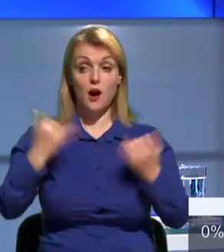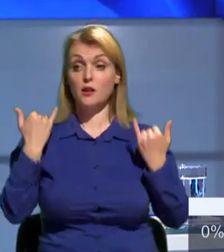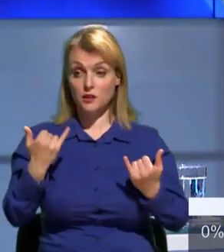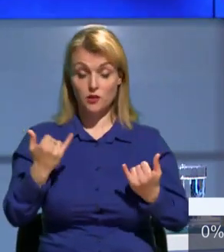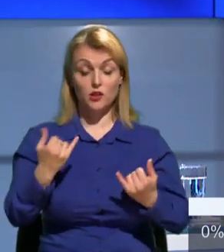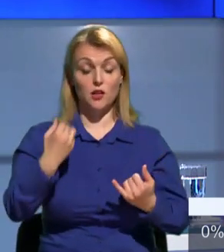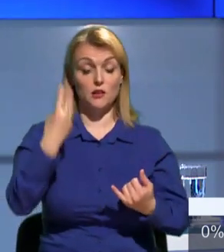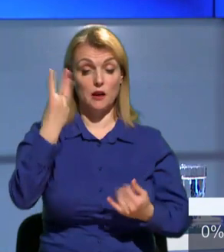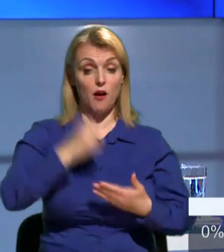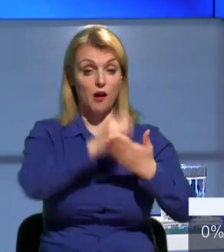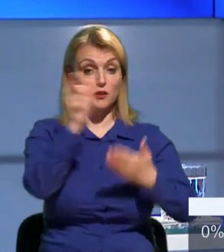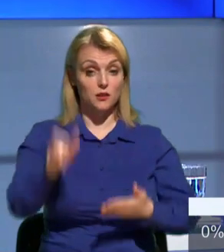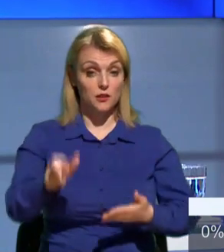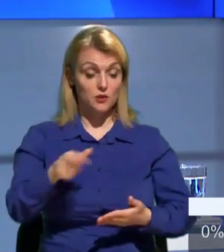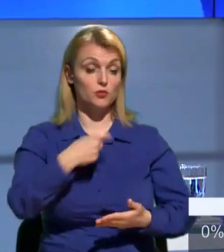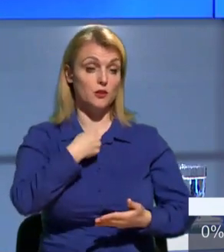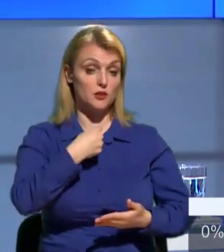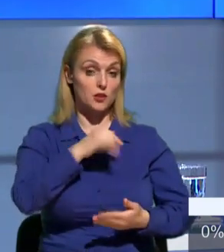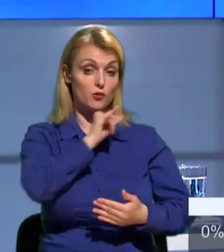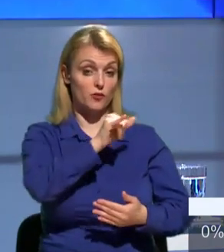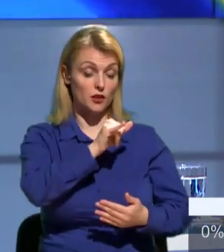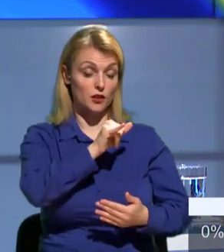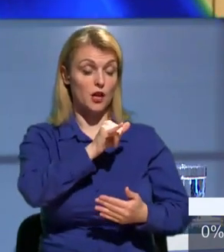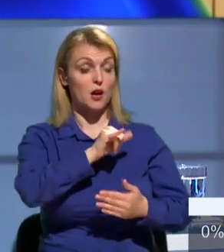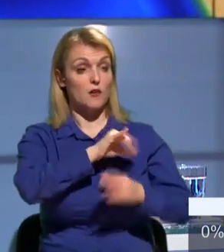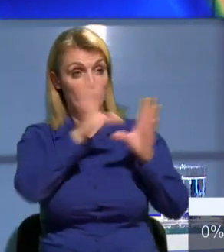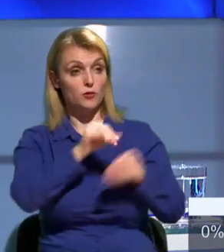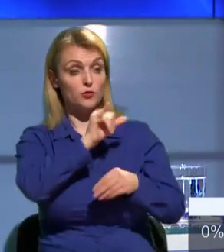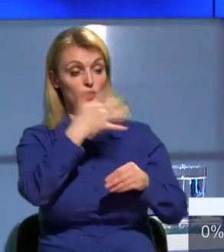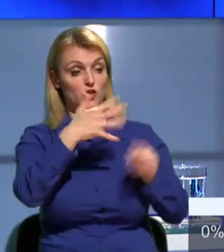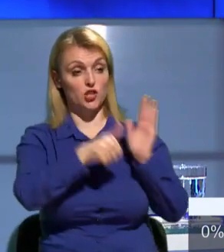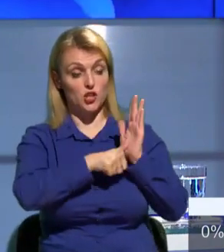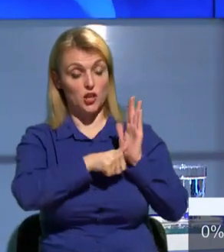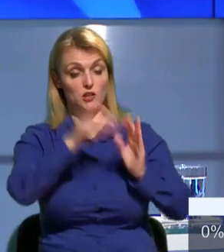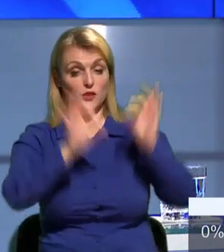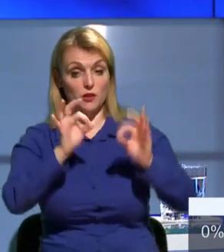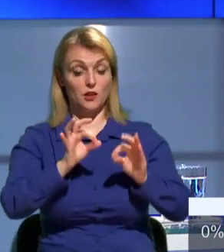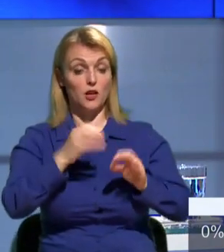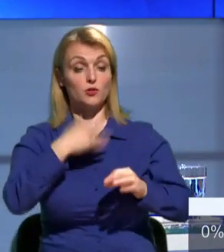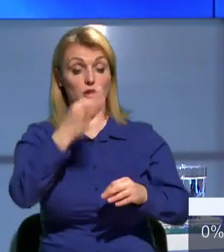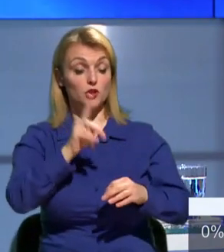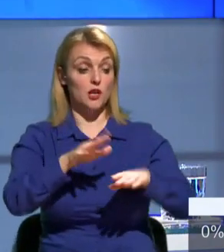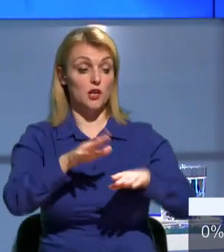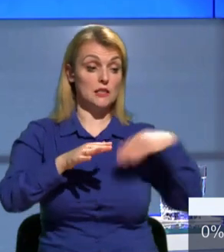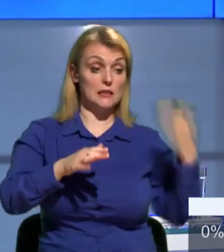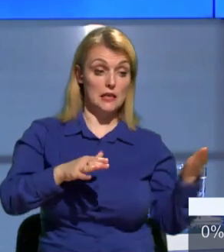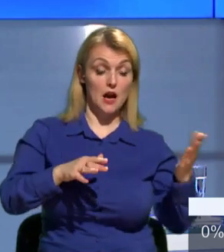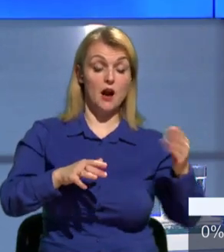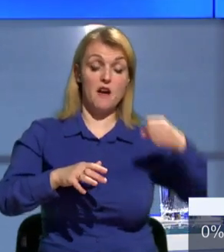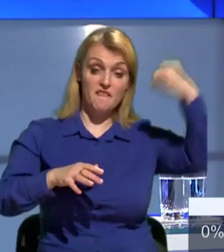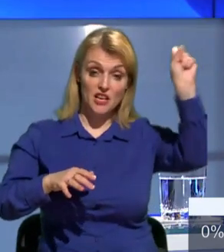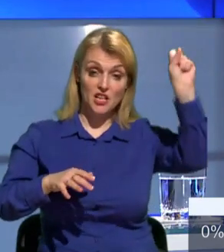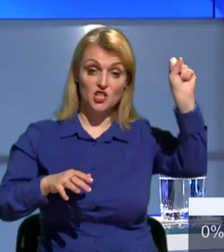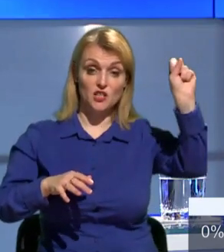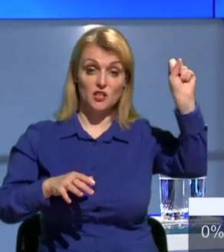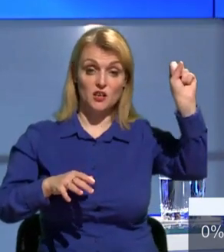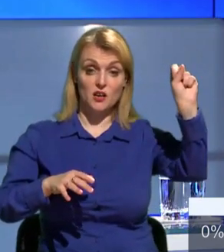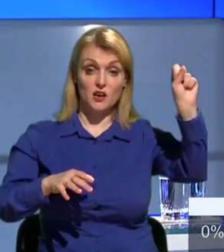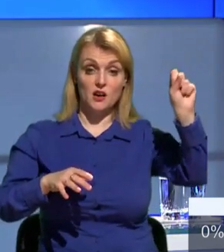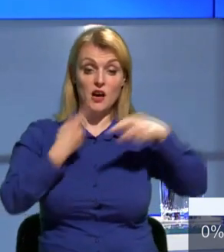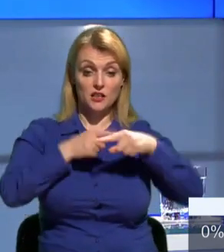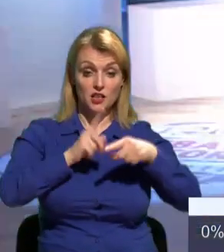de stânga au un bazin electoral de 56%. Adică stânga învinge în